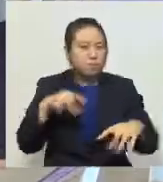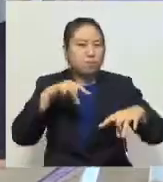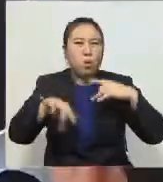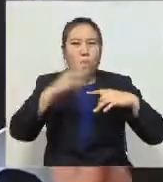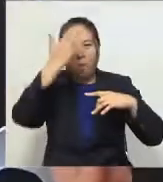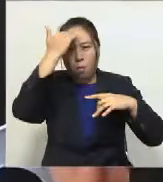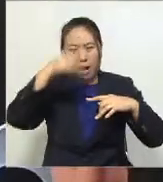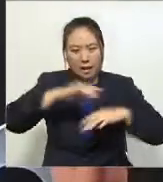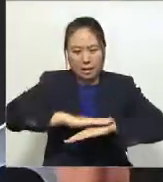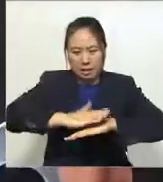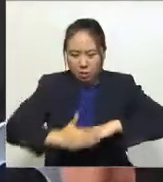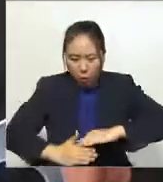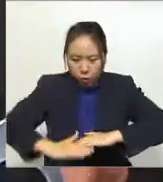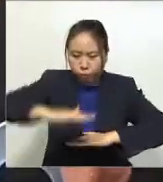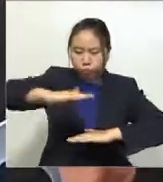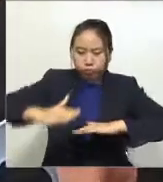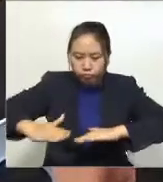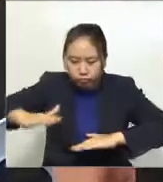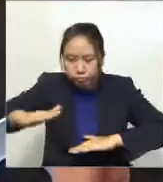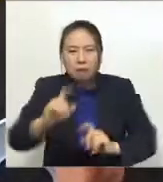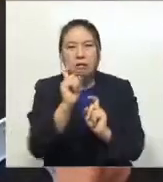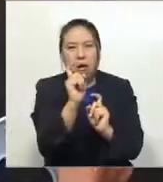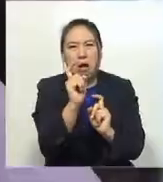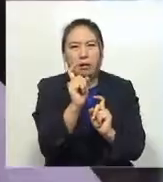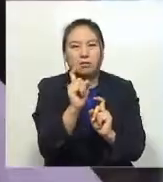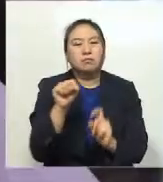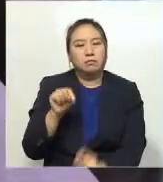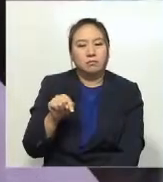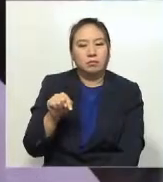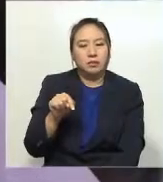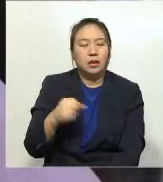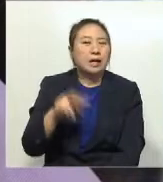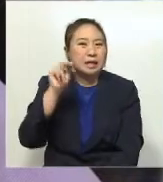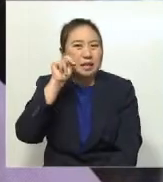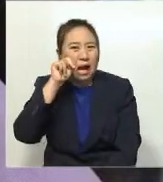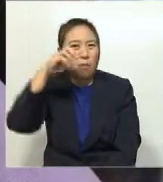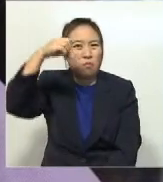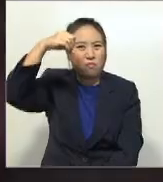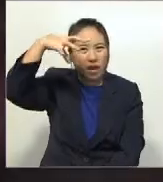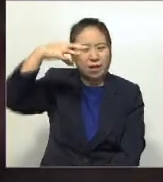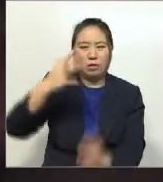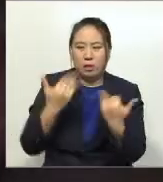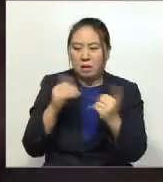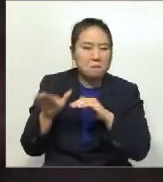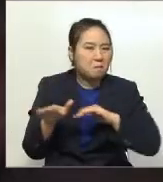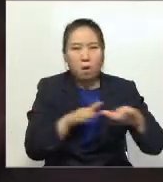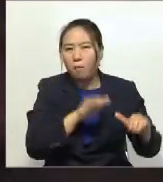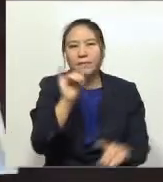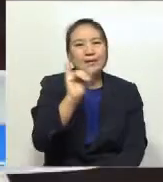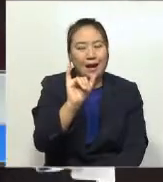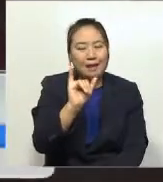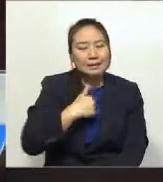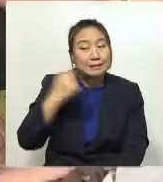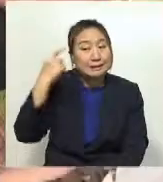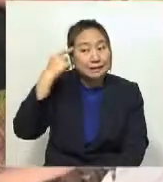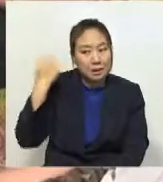ามีความลาดชันมีความเสี่ยงที่จะเกิดอันตรายนะคะรวมถึงในเรื่องของสาธารณูปโภคต่างๆก็ยังไม่มีความพร้อมค่ะจึงมีความ